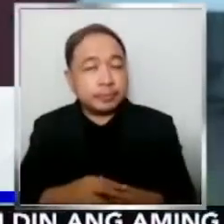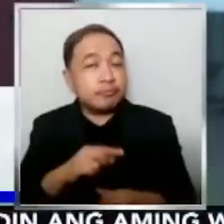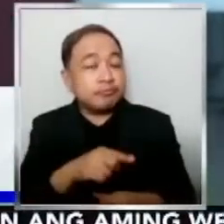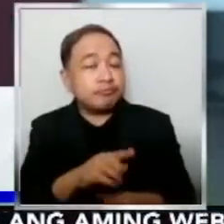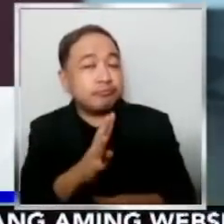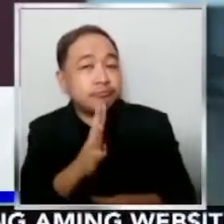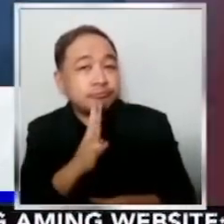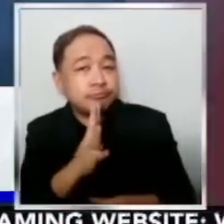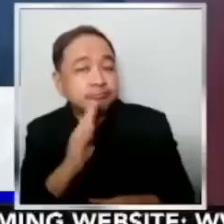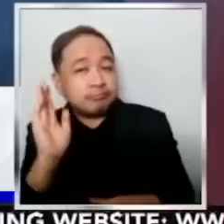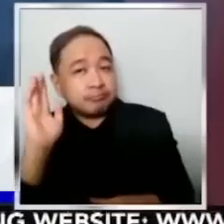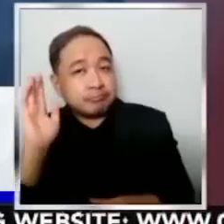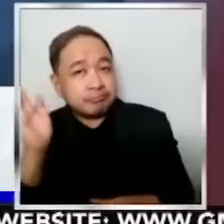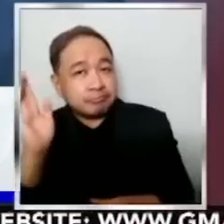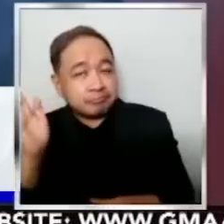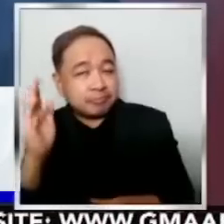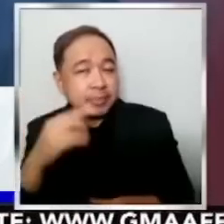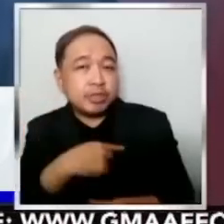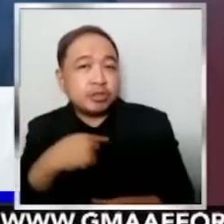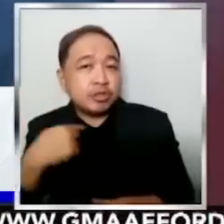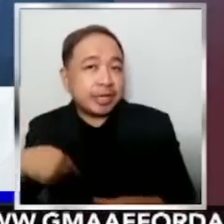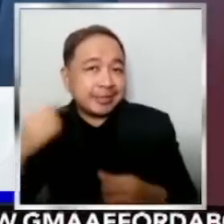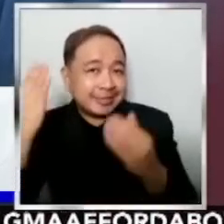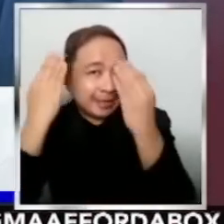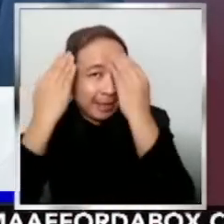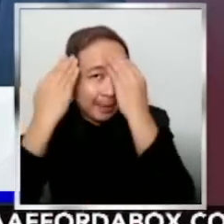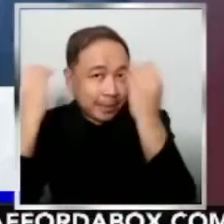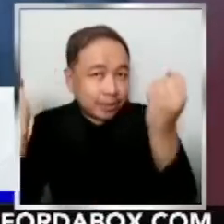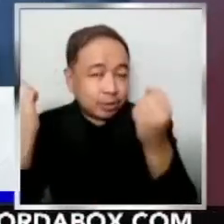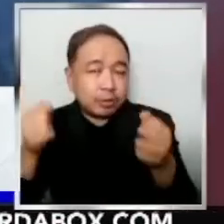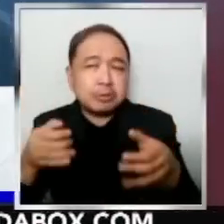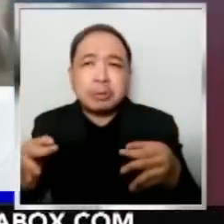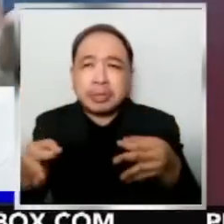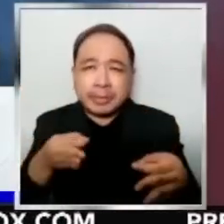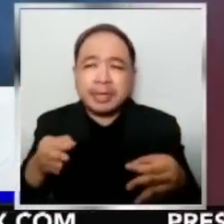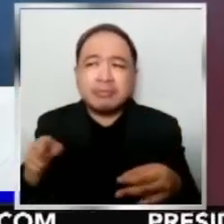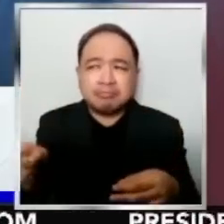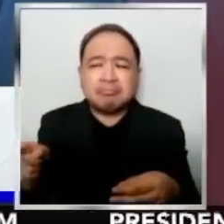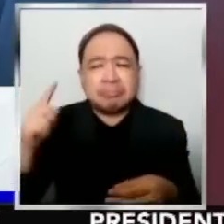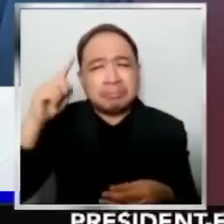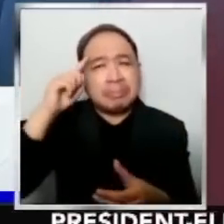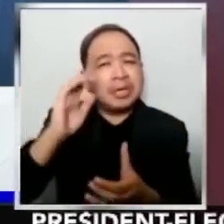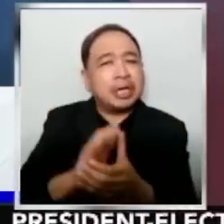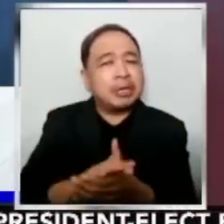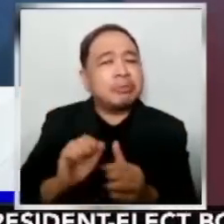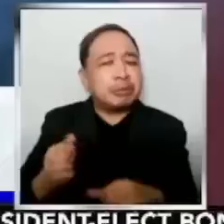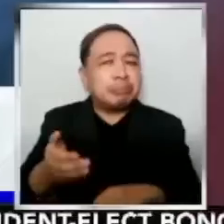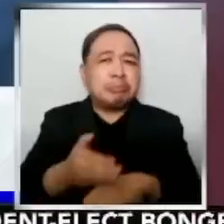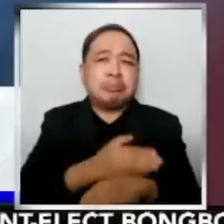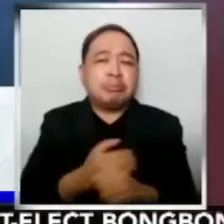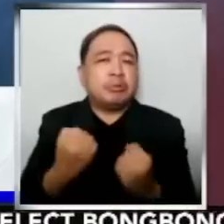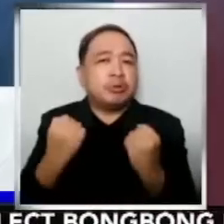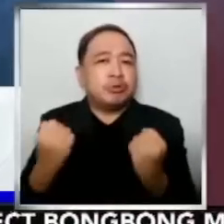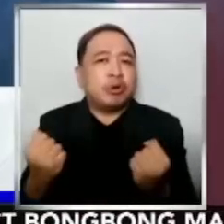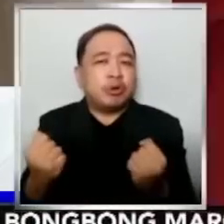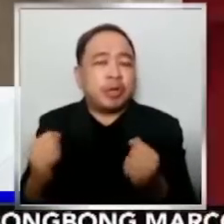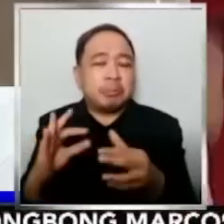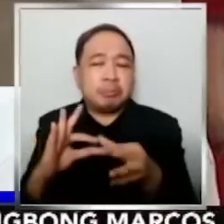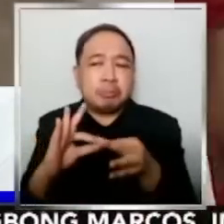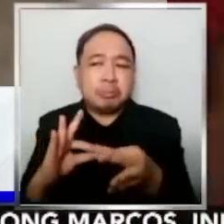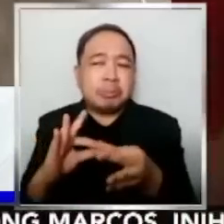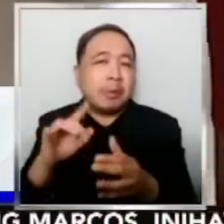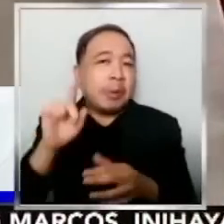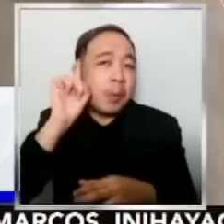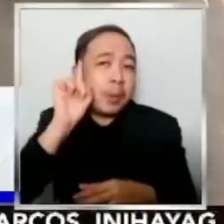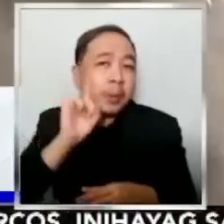Xinyan, sinabi niyang naniniwala siya na mas lalo pang titibay at magiging maayos ang relasyon ng China at Pilipinas